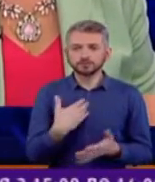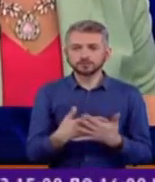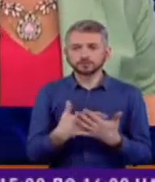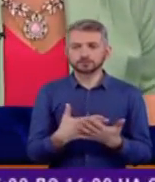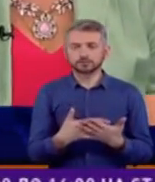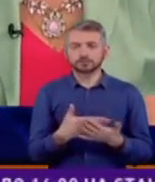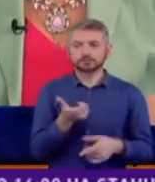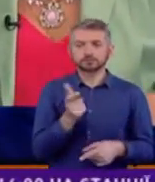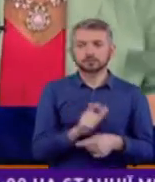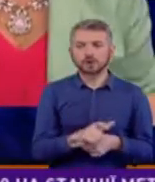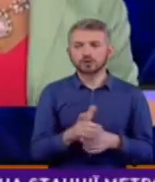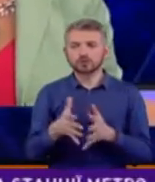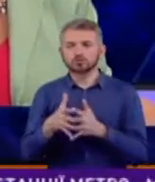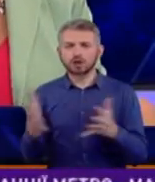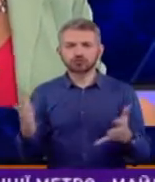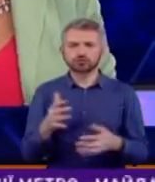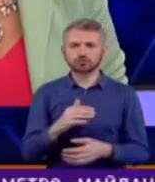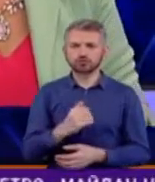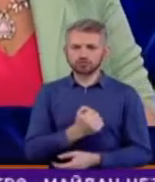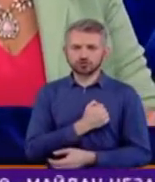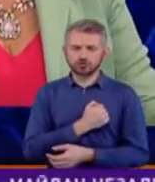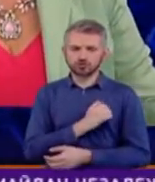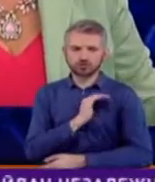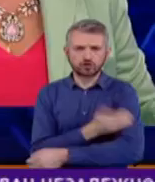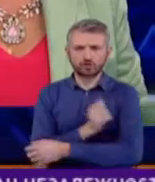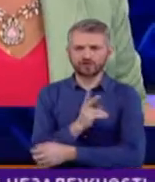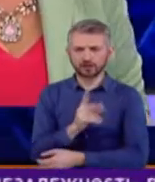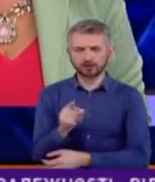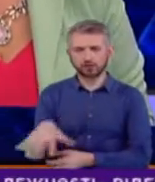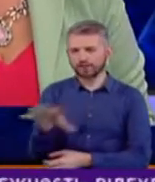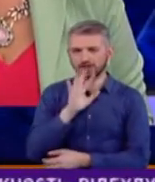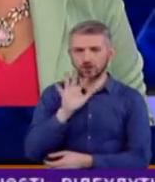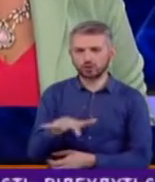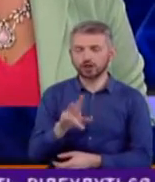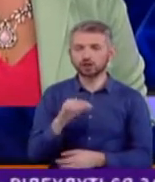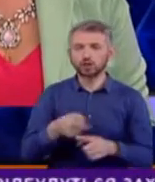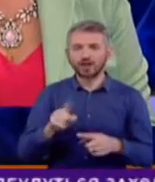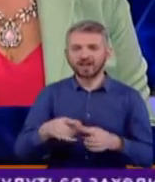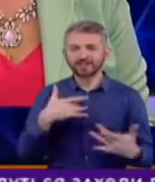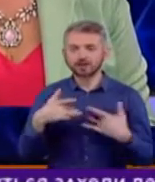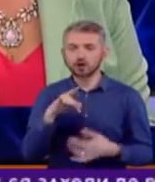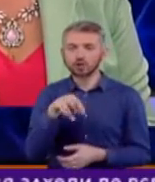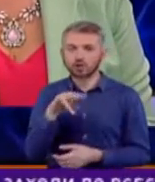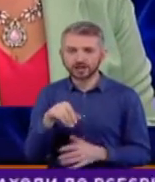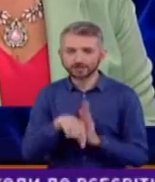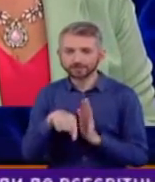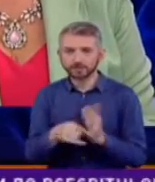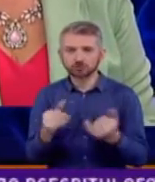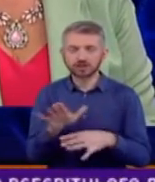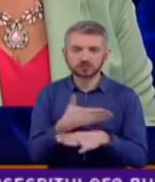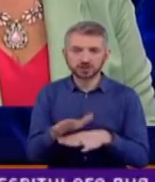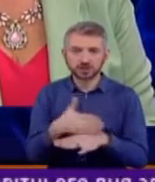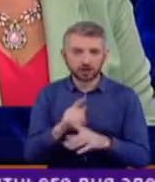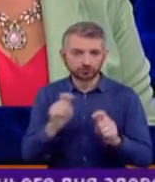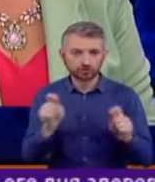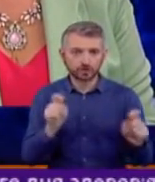допустим, очень большой силовик, но его никто не любит. Но эти роли, они сейчас распределяются. И у меня